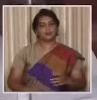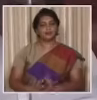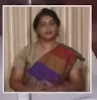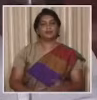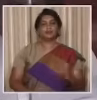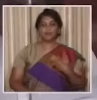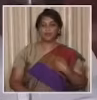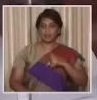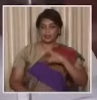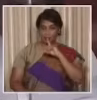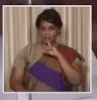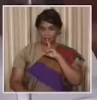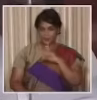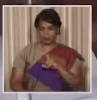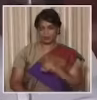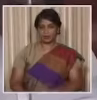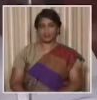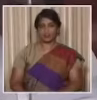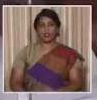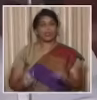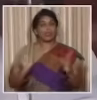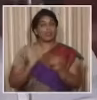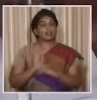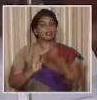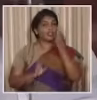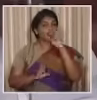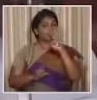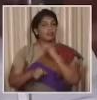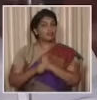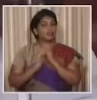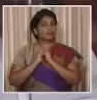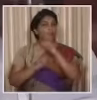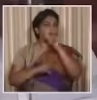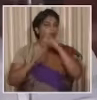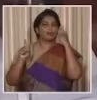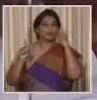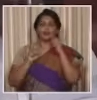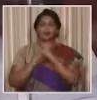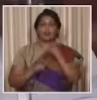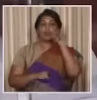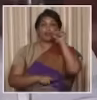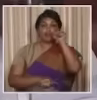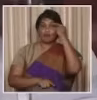මම කතා කරුවේ 114ක් රාජ්‍ය සේවකයෙක් වෙනුවෙන්. හරි.